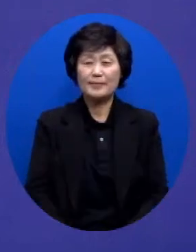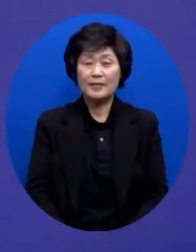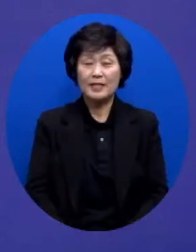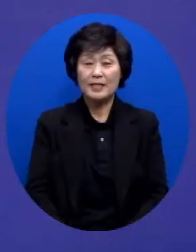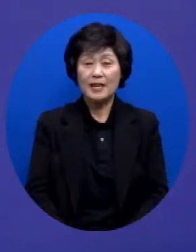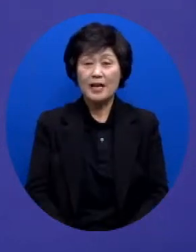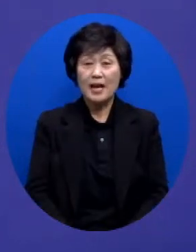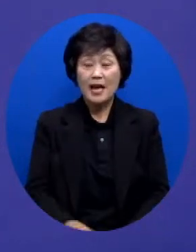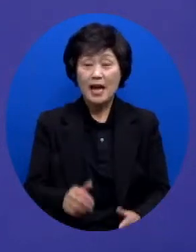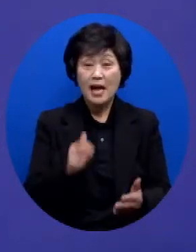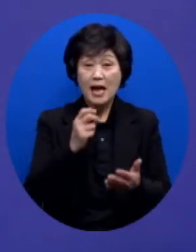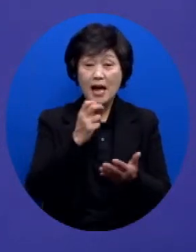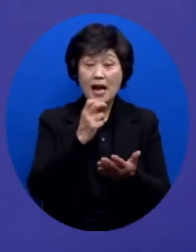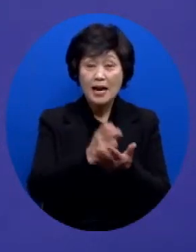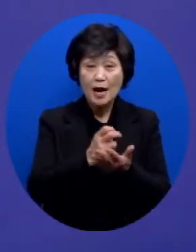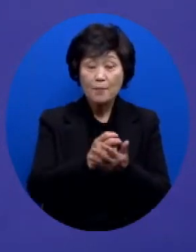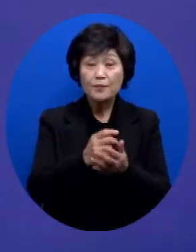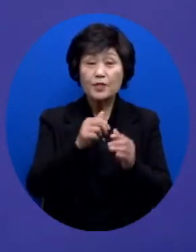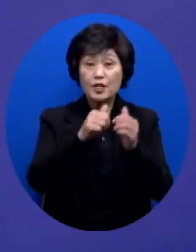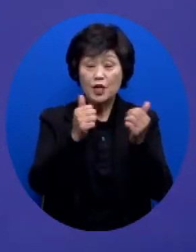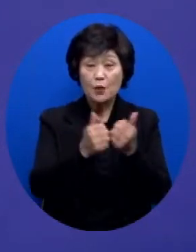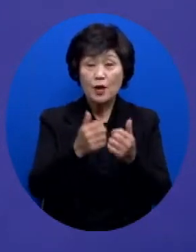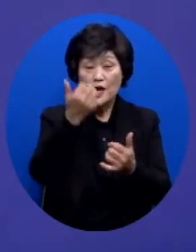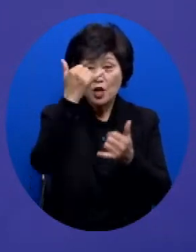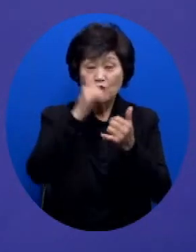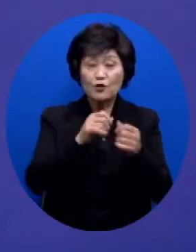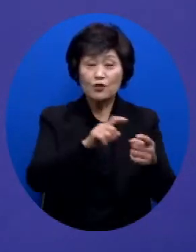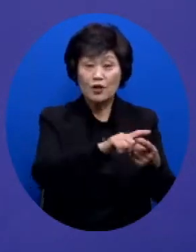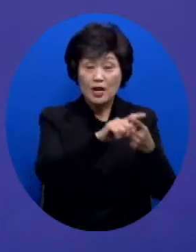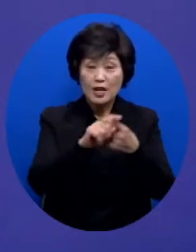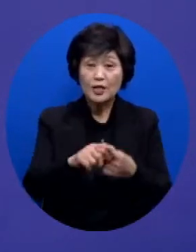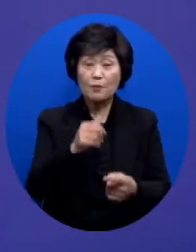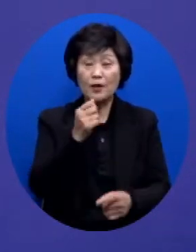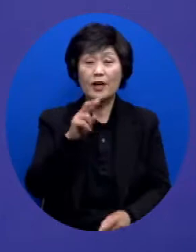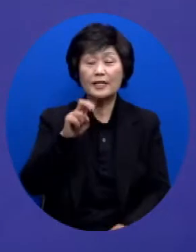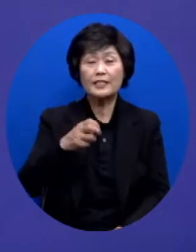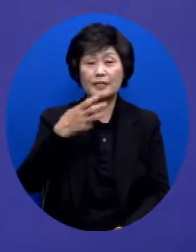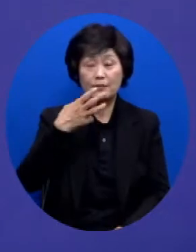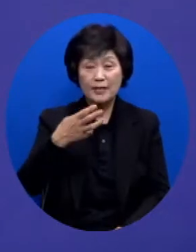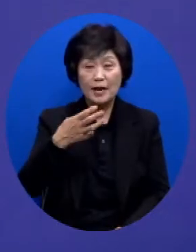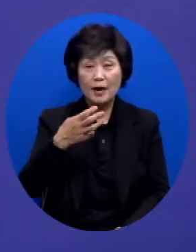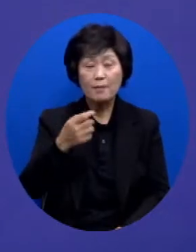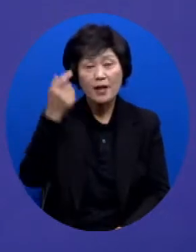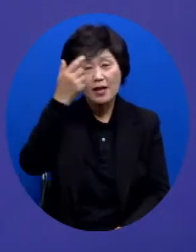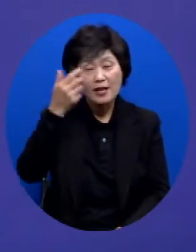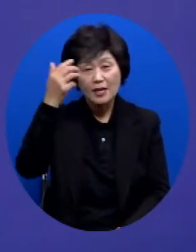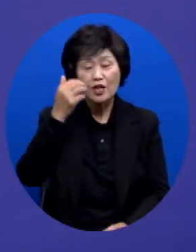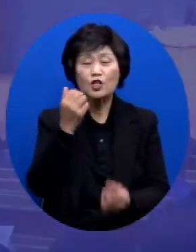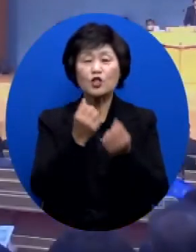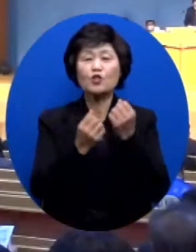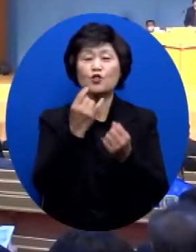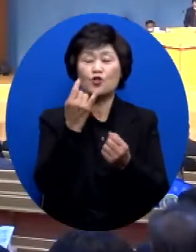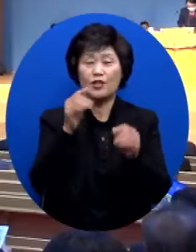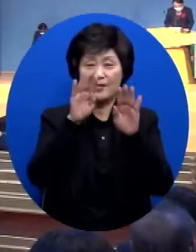기록에 대한 감리 폐 남선교회 충청 연회원 아패 가제 23 의 영성 수련회 를 열었습니다